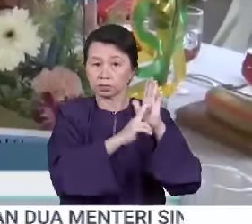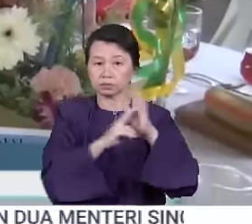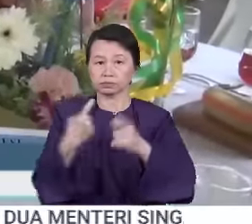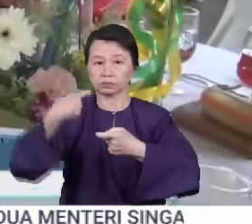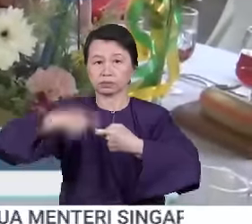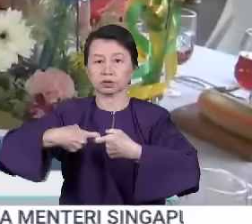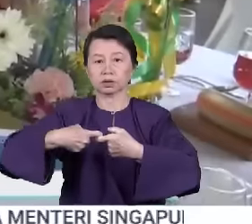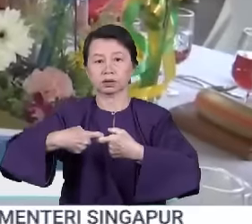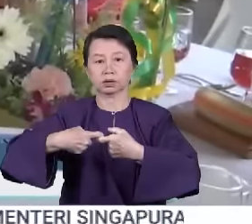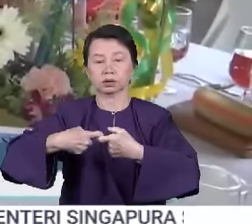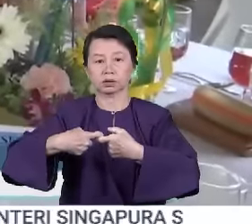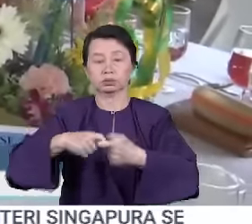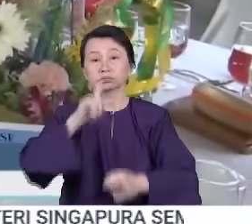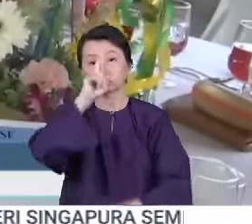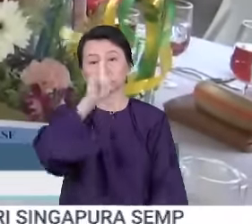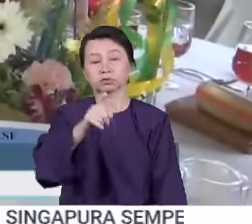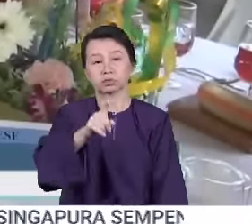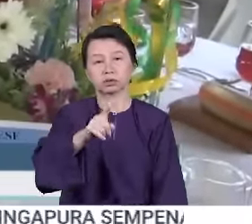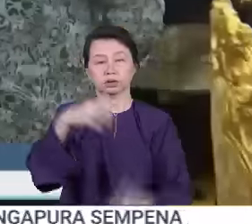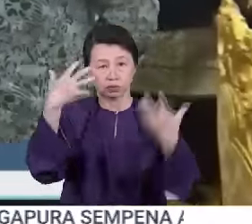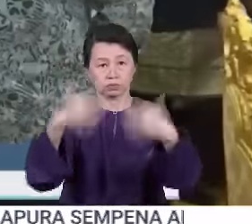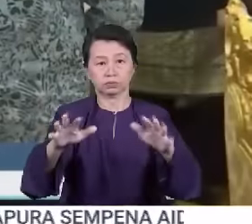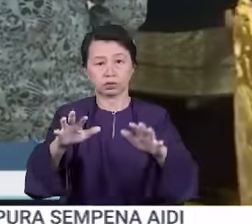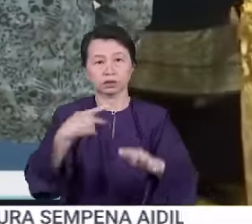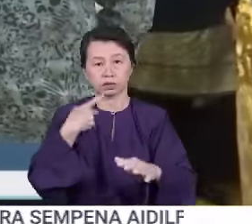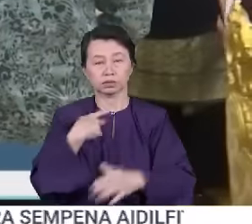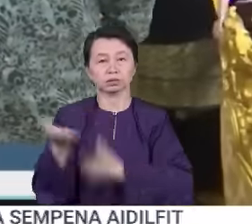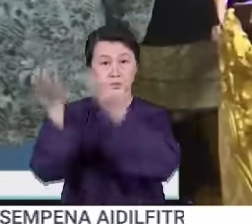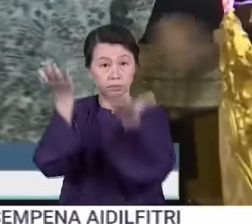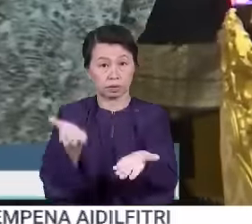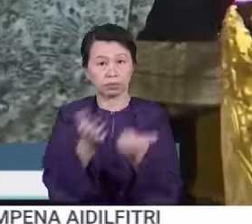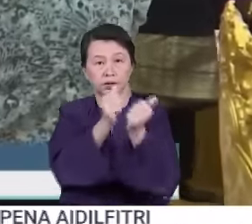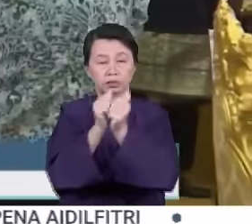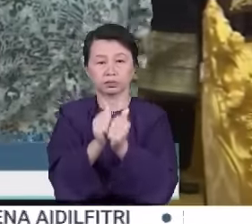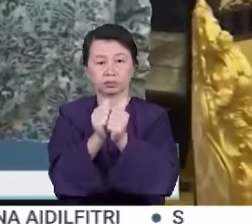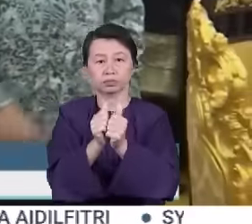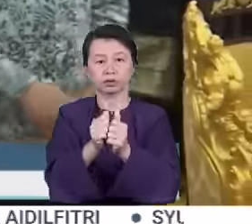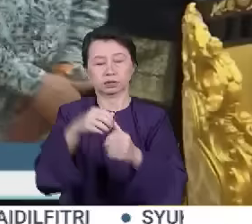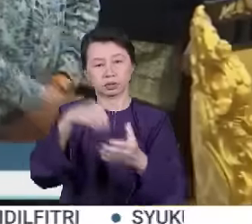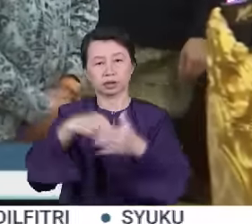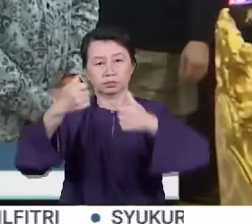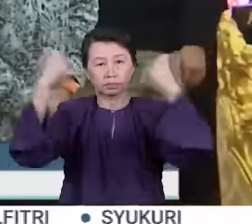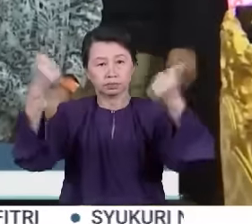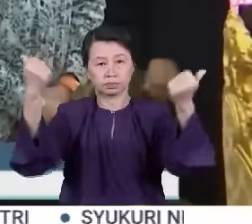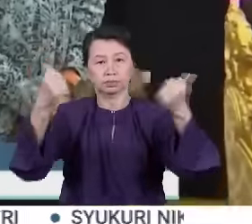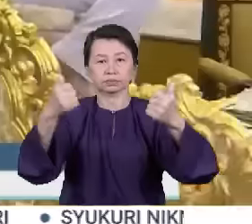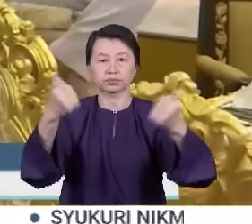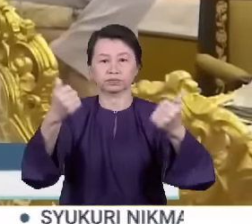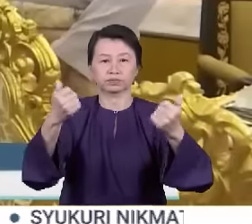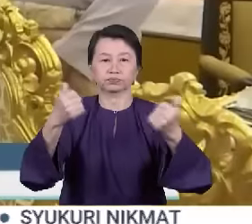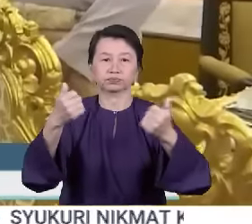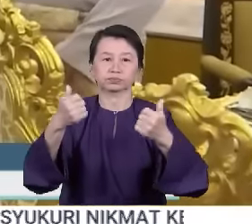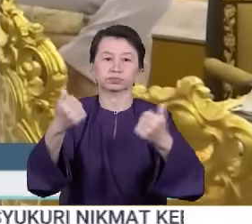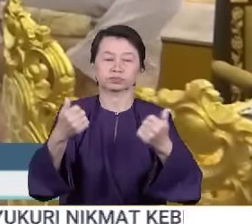berkaitan sebenarnya telah kita bawa bersama-sama di dalam meraihkan sambutan